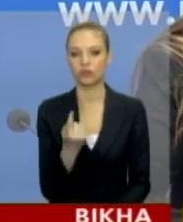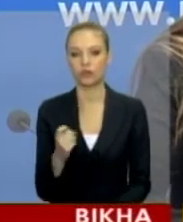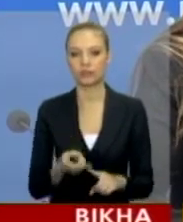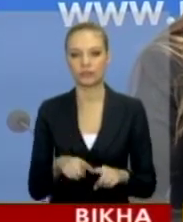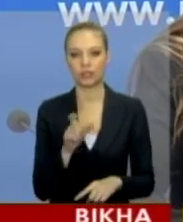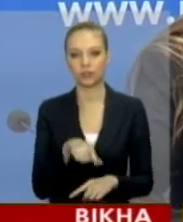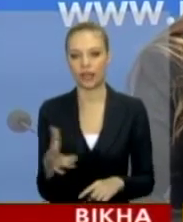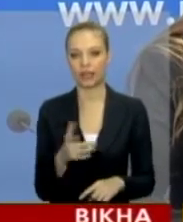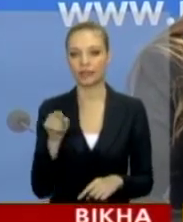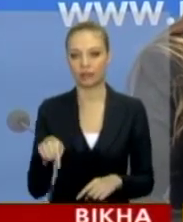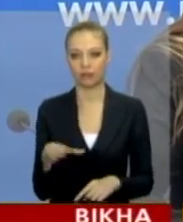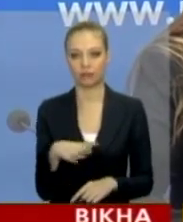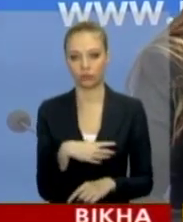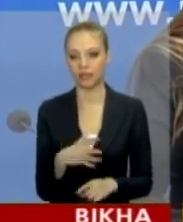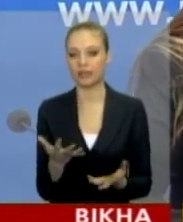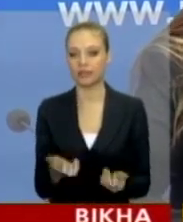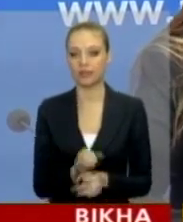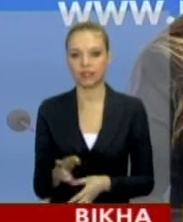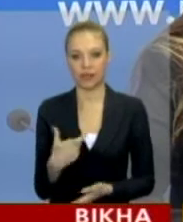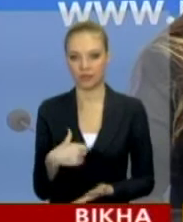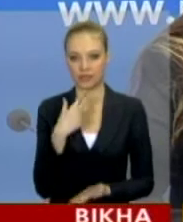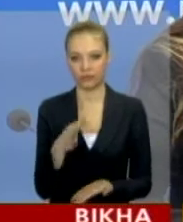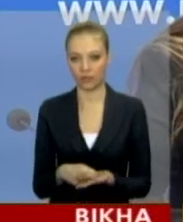тих людей, котрі там було, не взяли б на себе